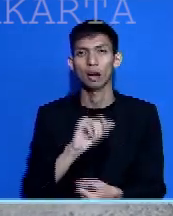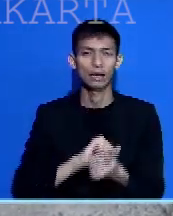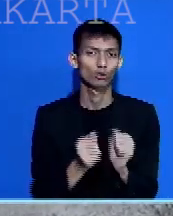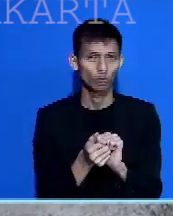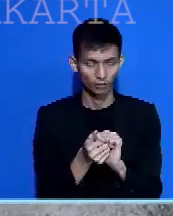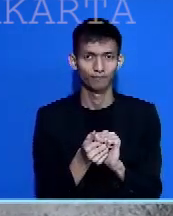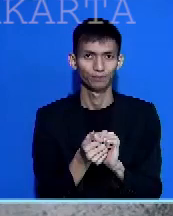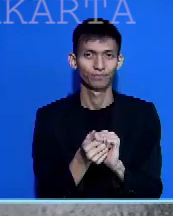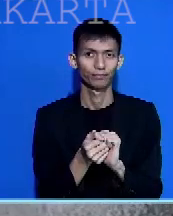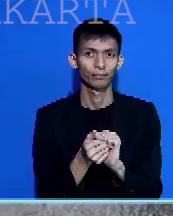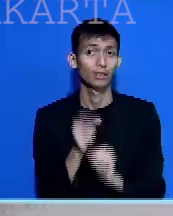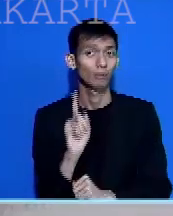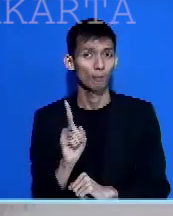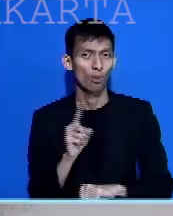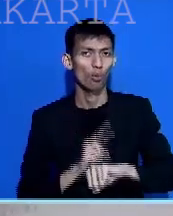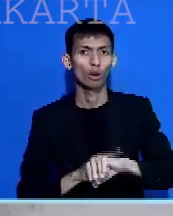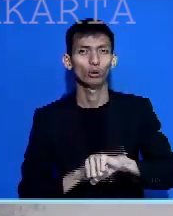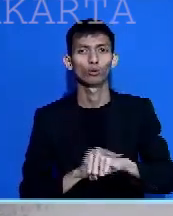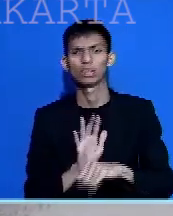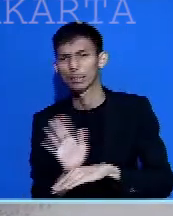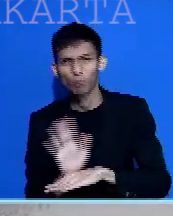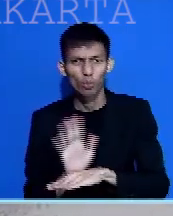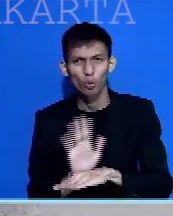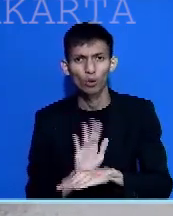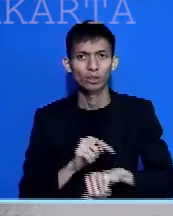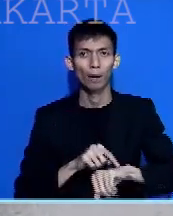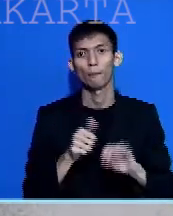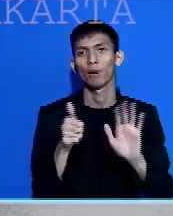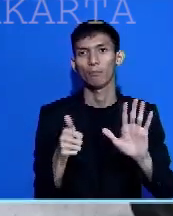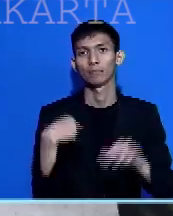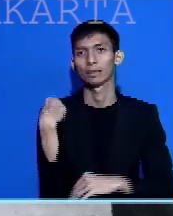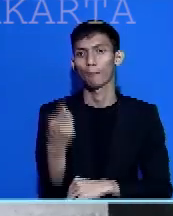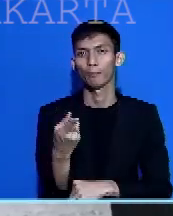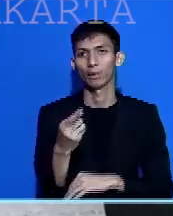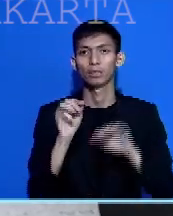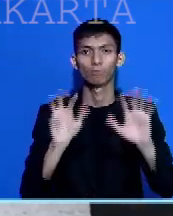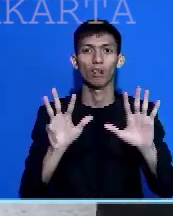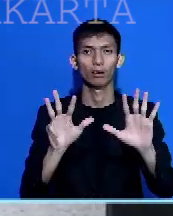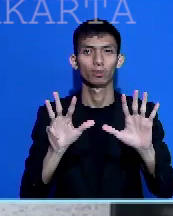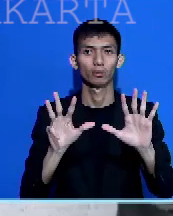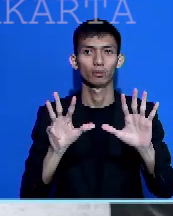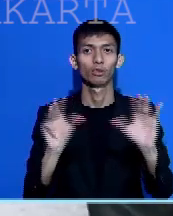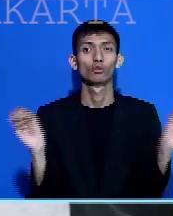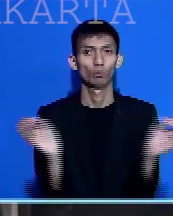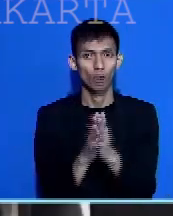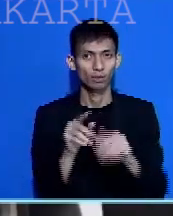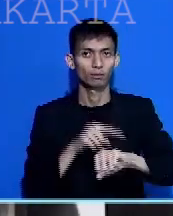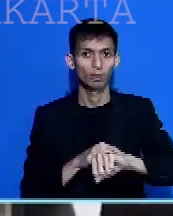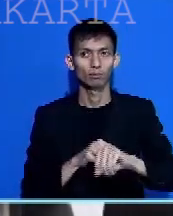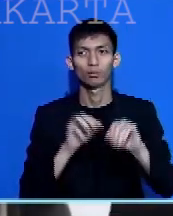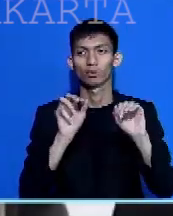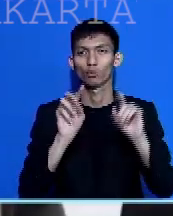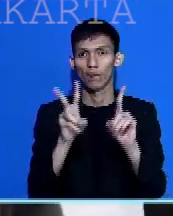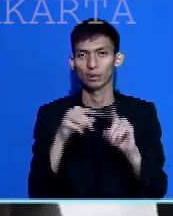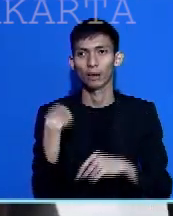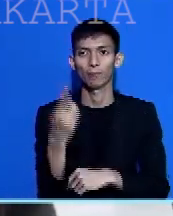mayoritas terjadi di jam jam sibuk yakni antara pukul 6. sampai serta pukul 12.00 sampai pukul 1500 dengan paling